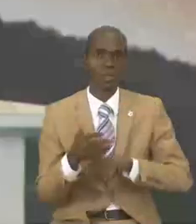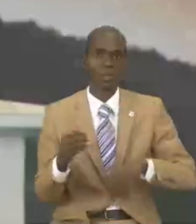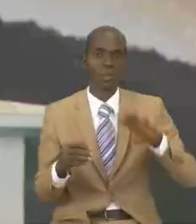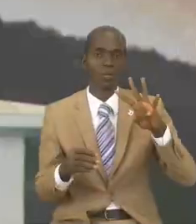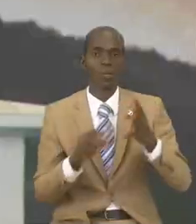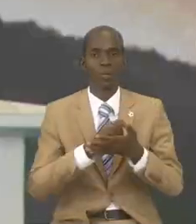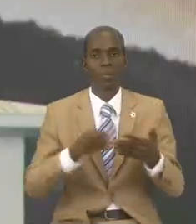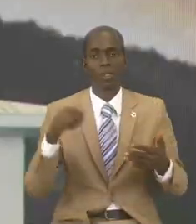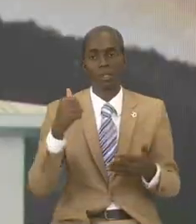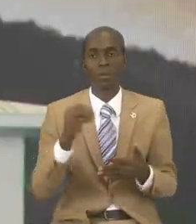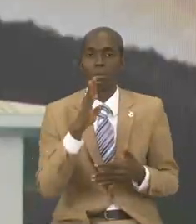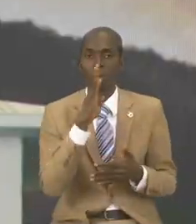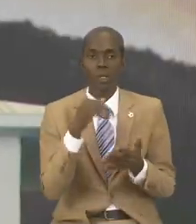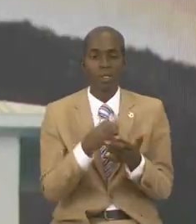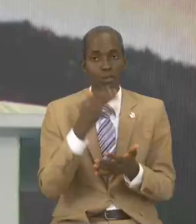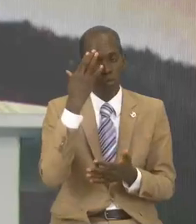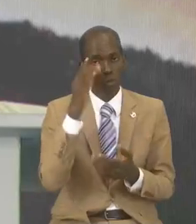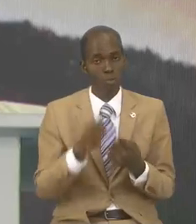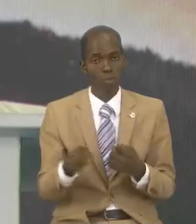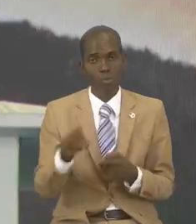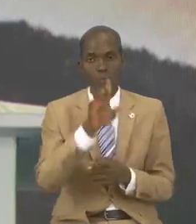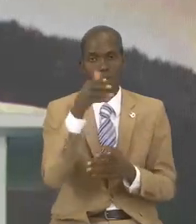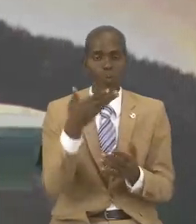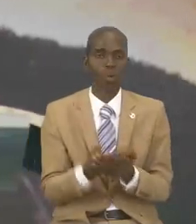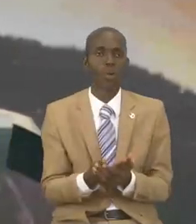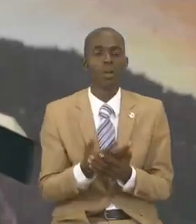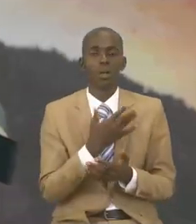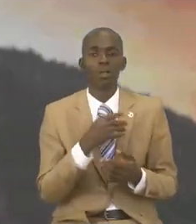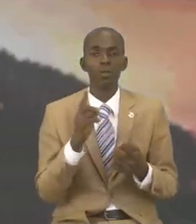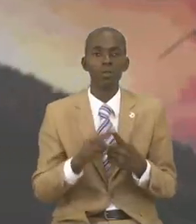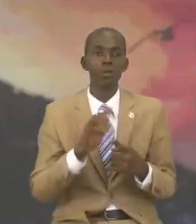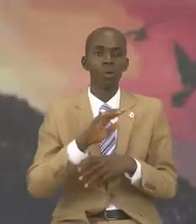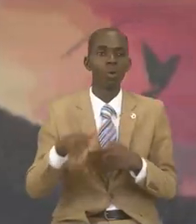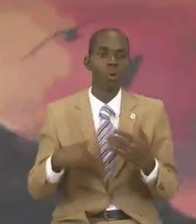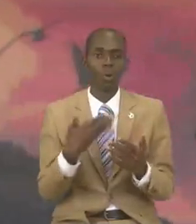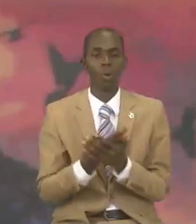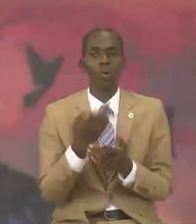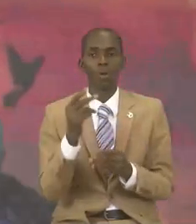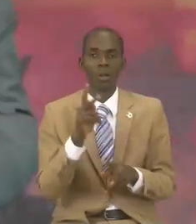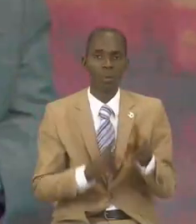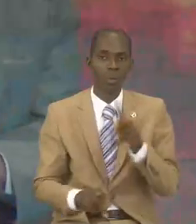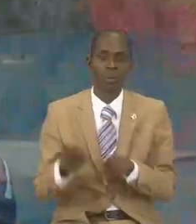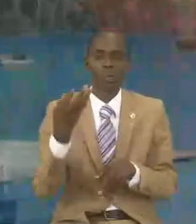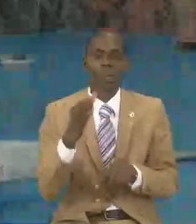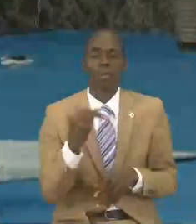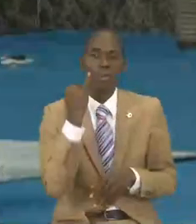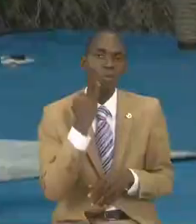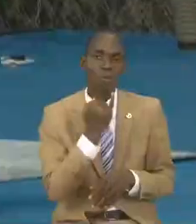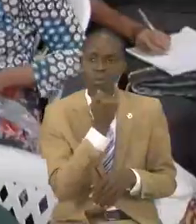10. Sachez-le tous, et que tout le peuple d'Israël le